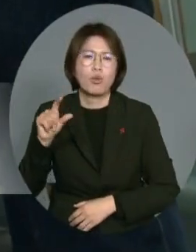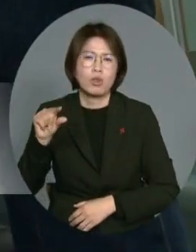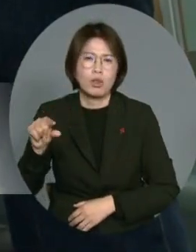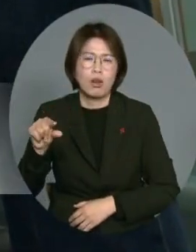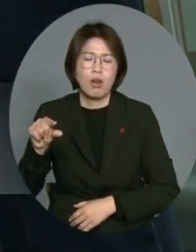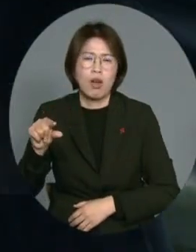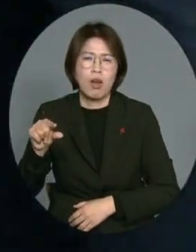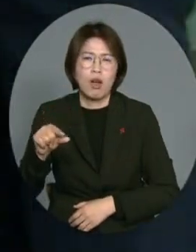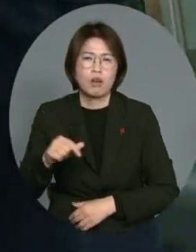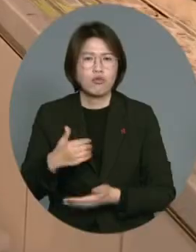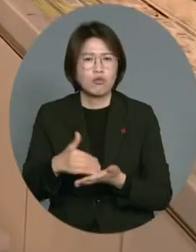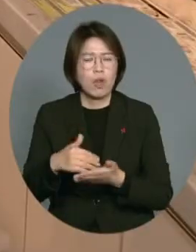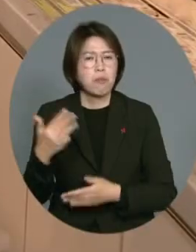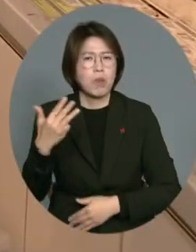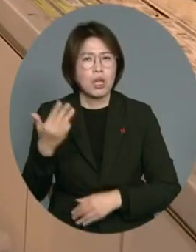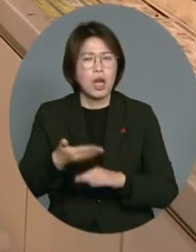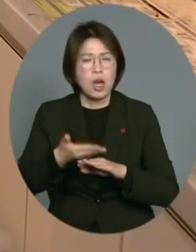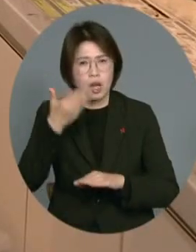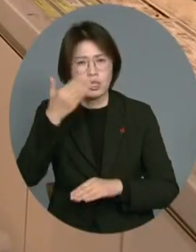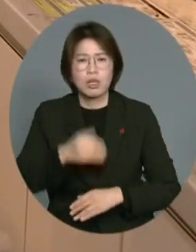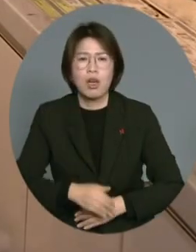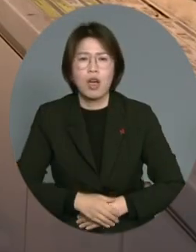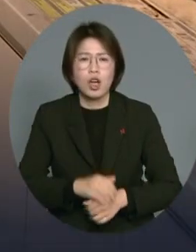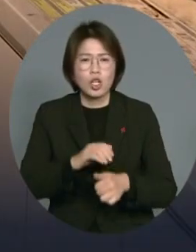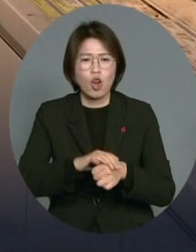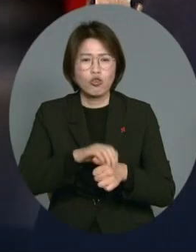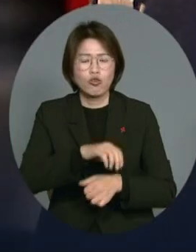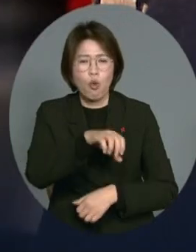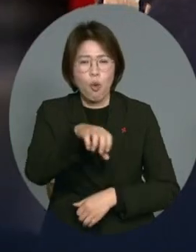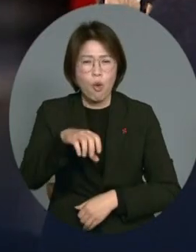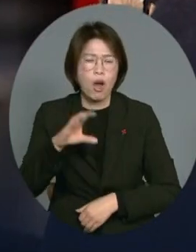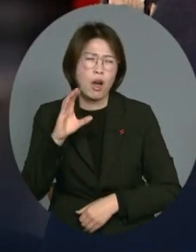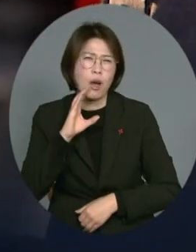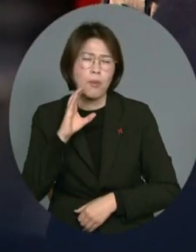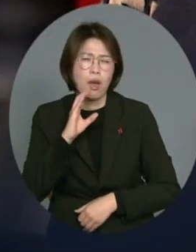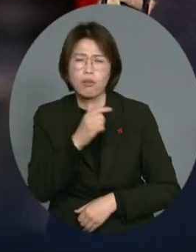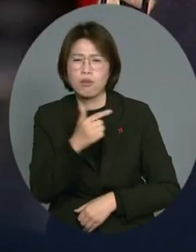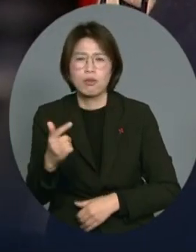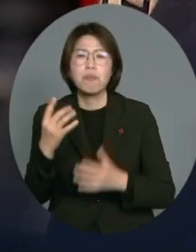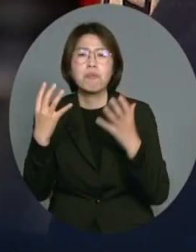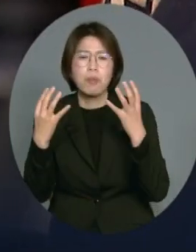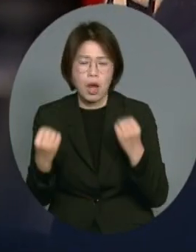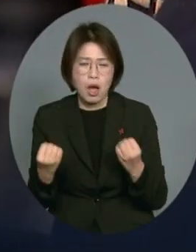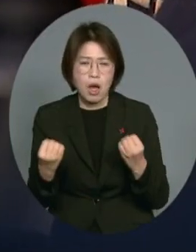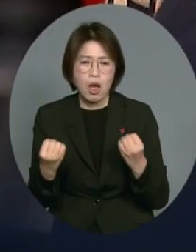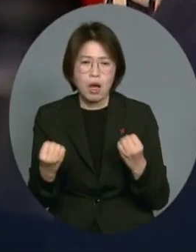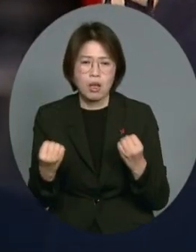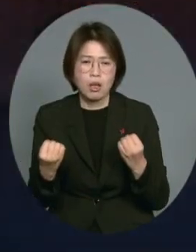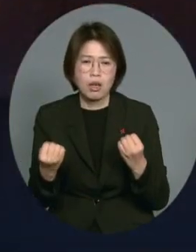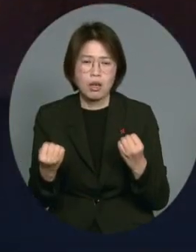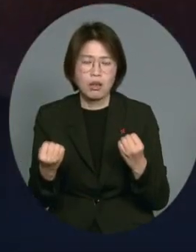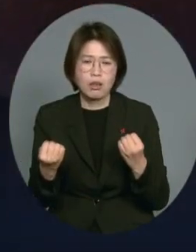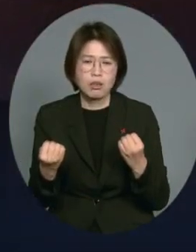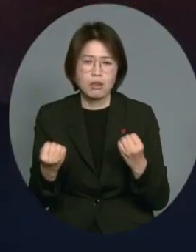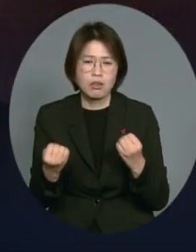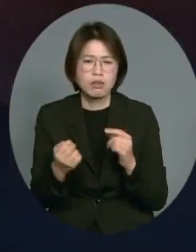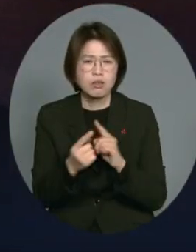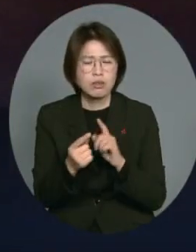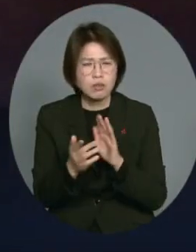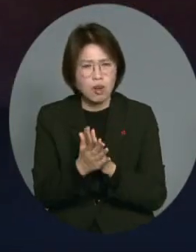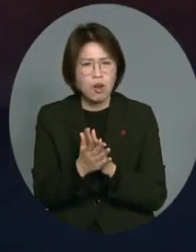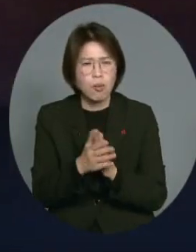개가 넘습니다. 지금 경주에는 어마어마하게 큰 카페들이 많단 말이에요. 그런데도 좀